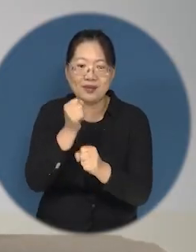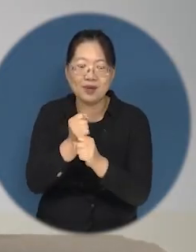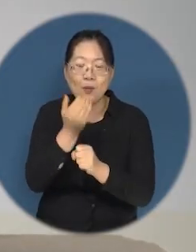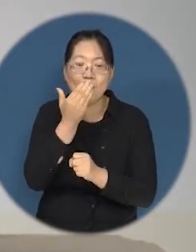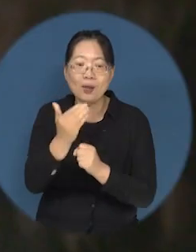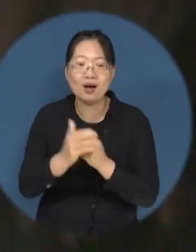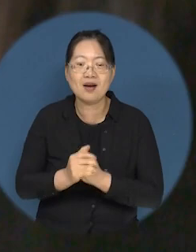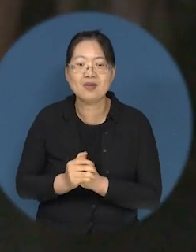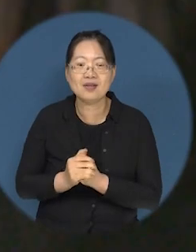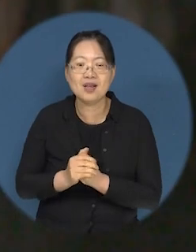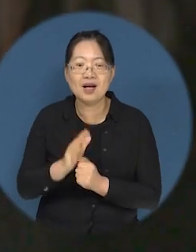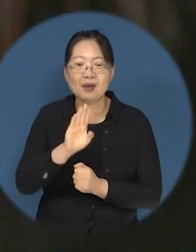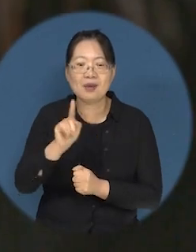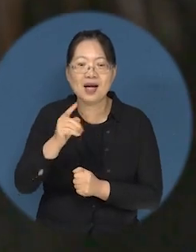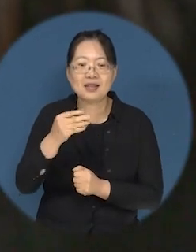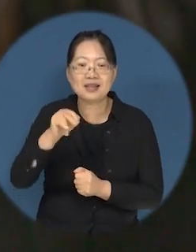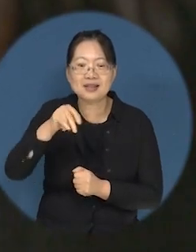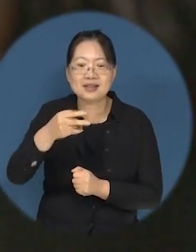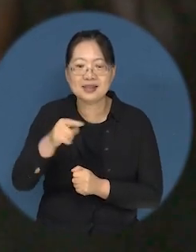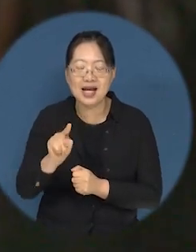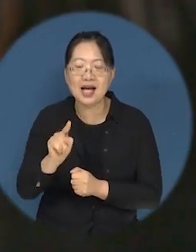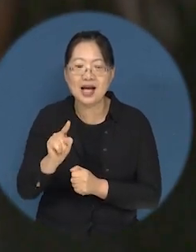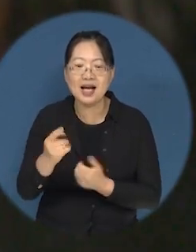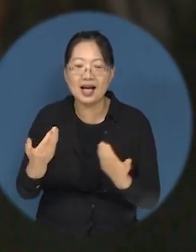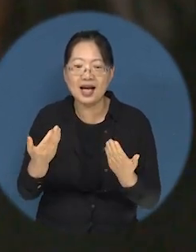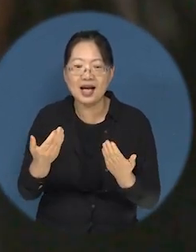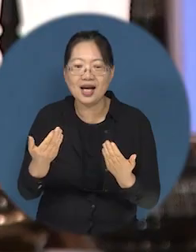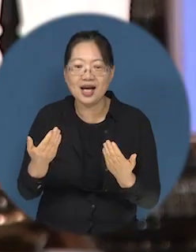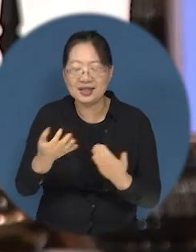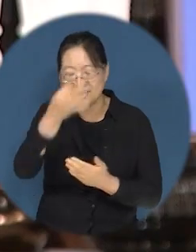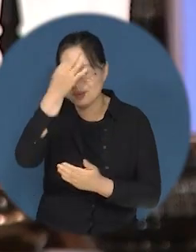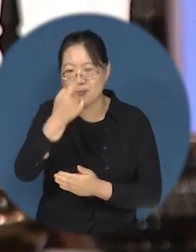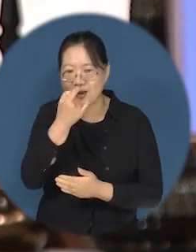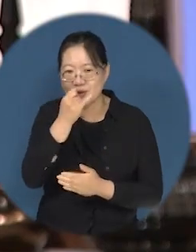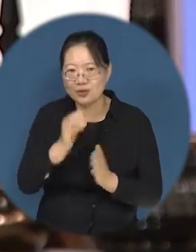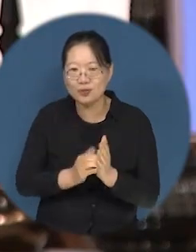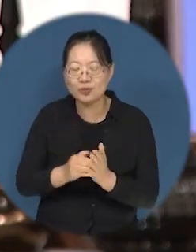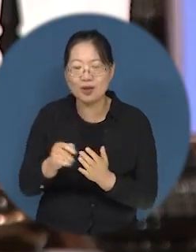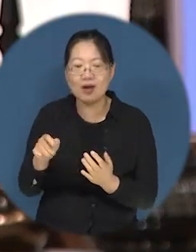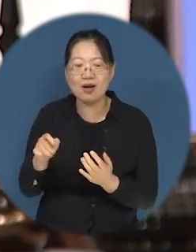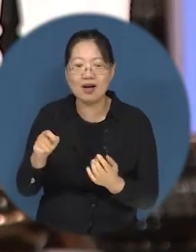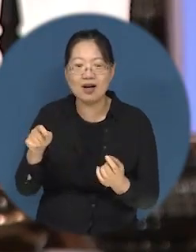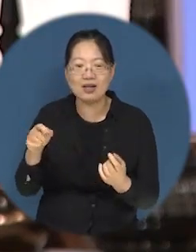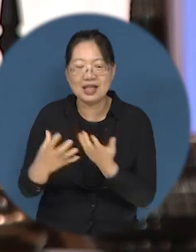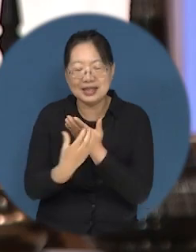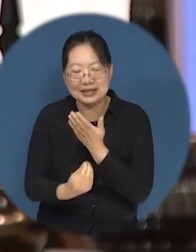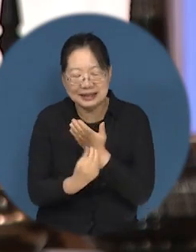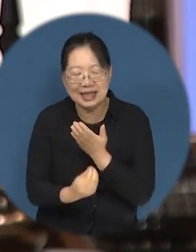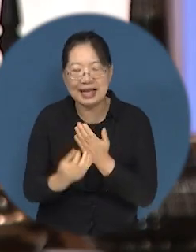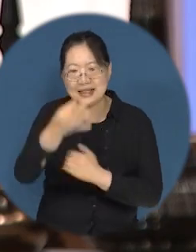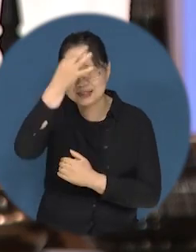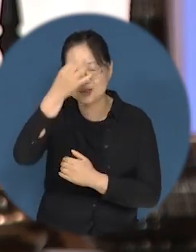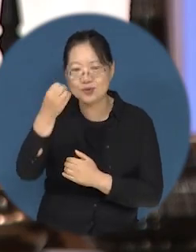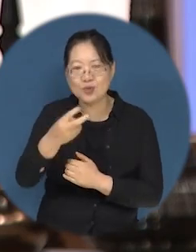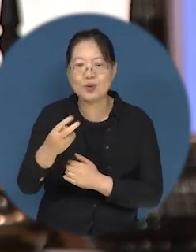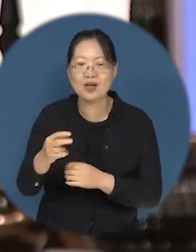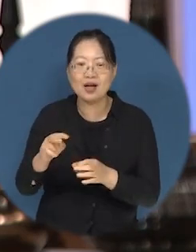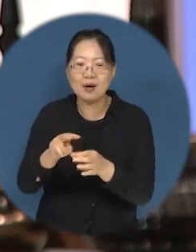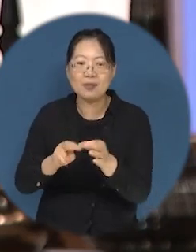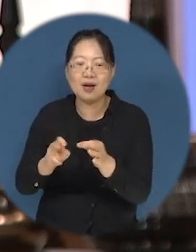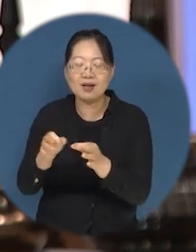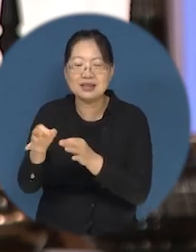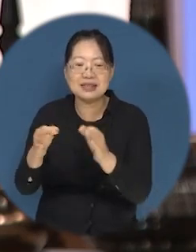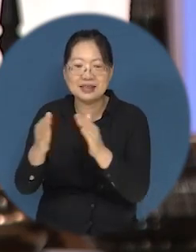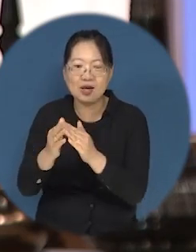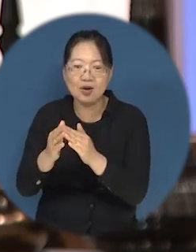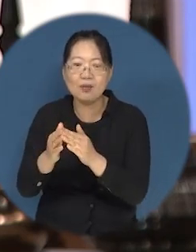있거나 아니면 뭐 저희가 바리스타를 할 수 있거나 인쇄나 또는 뭐 편의점도 하거든요. 저희가 예, 편의점도 하는데 그